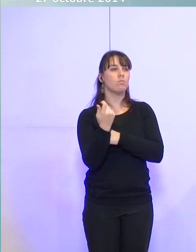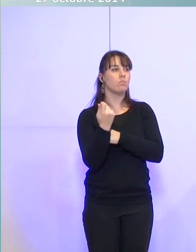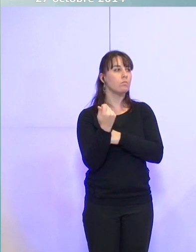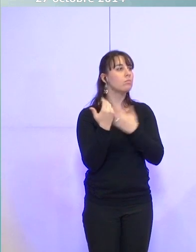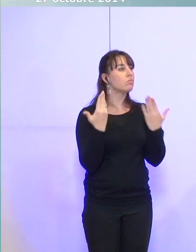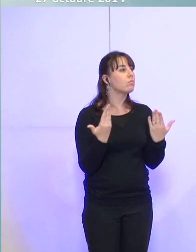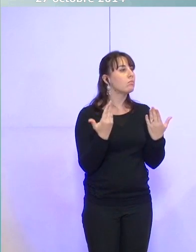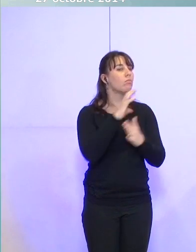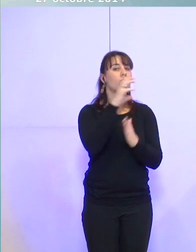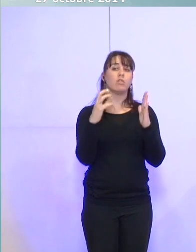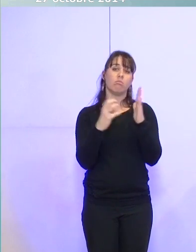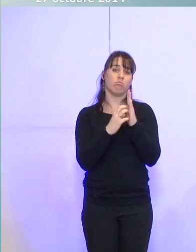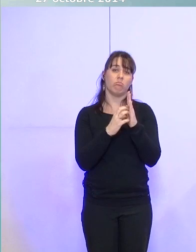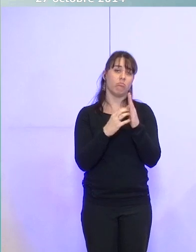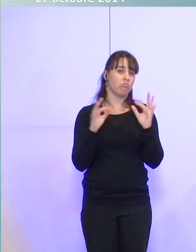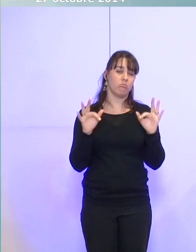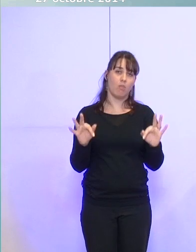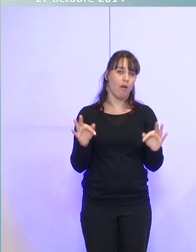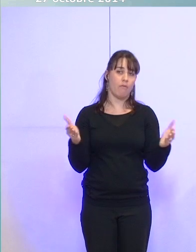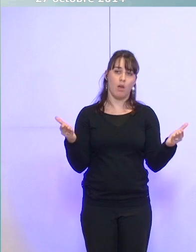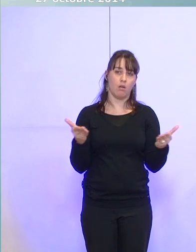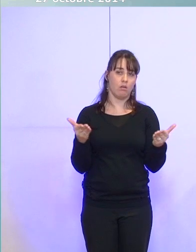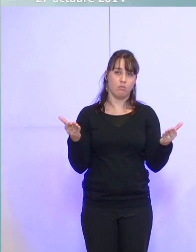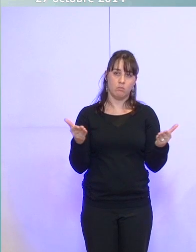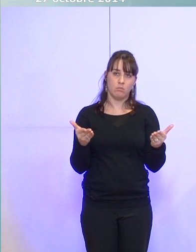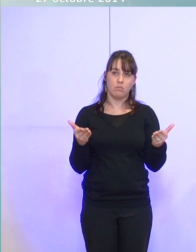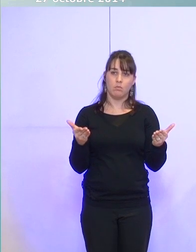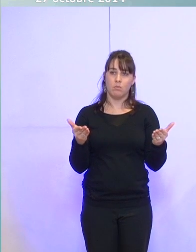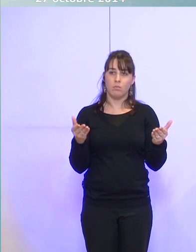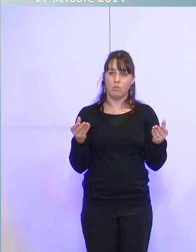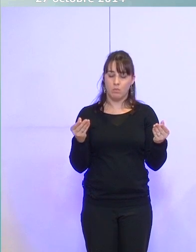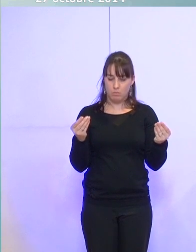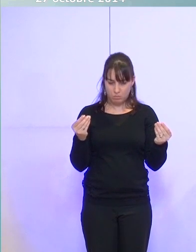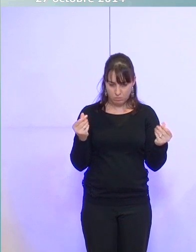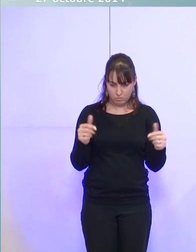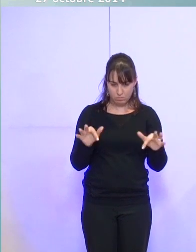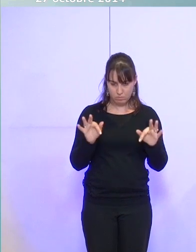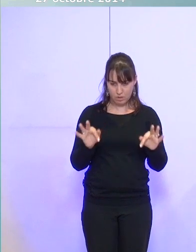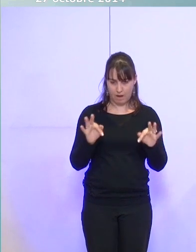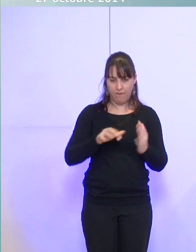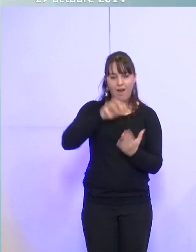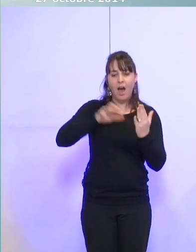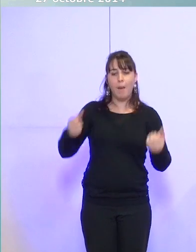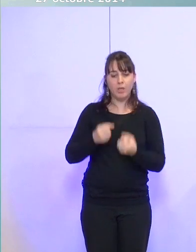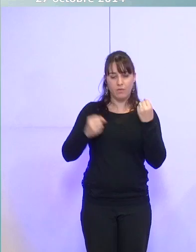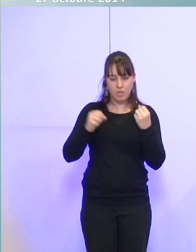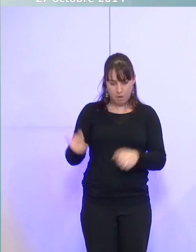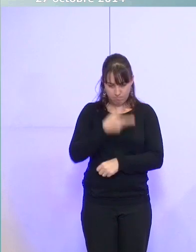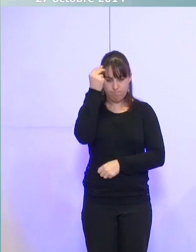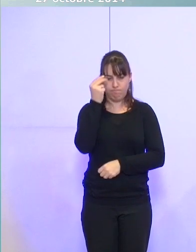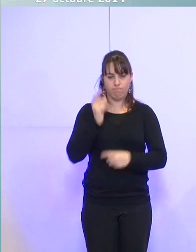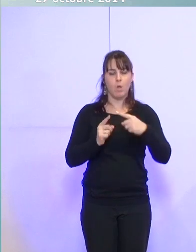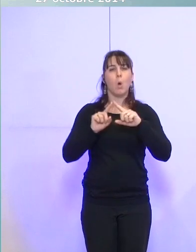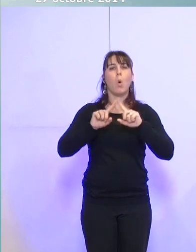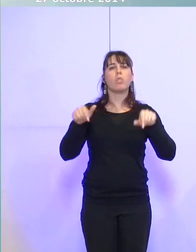Donc la délibération en fait porte sur la prise d'acte du rapport d'activité et du compte financier.